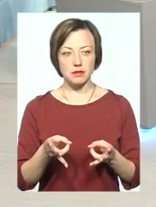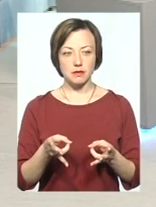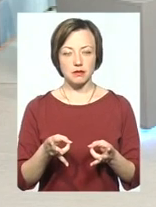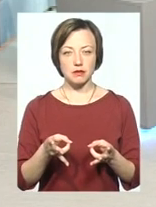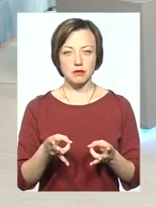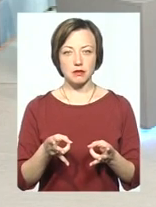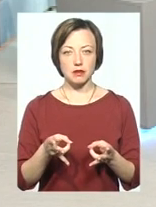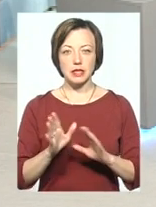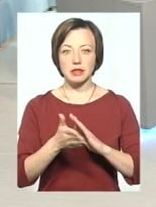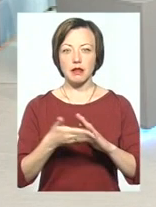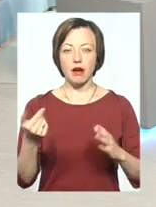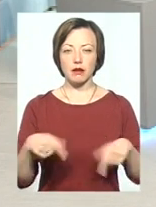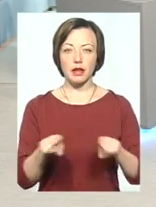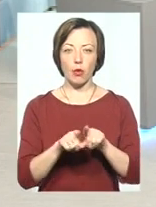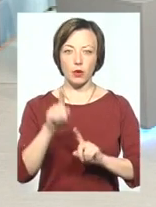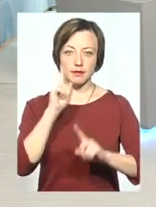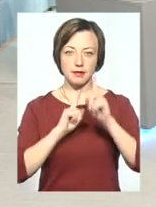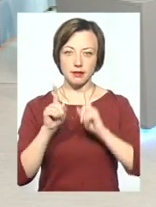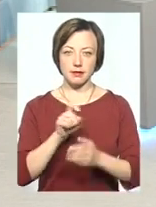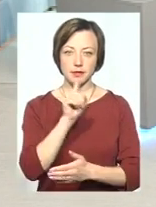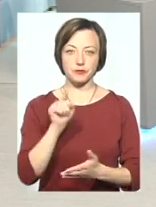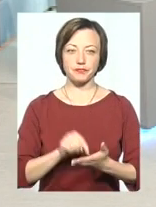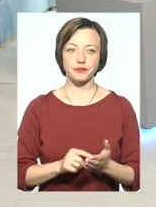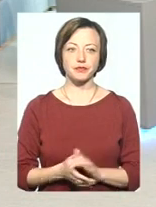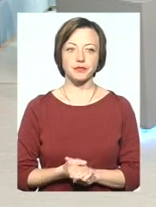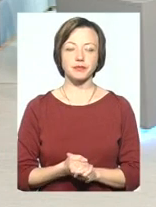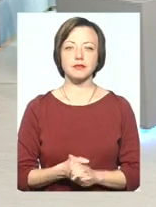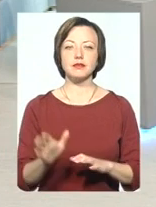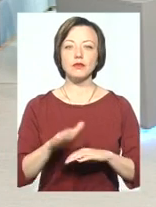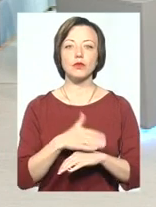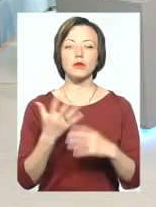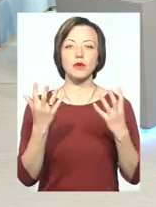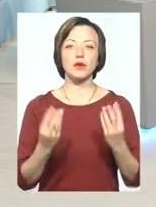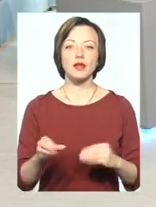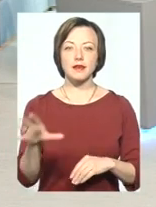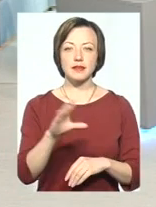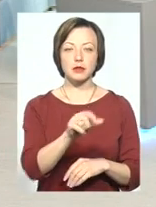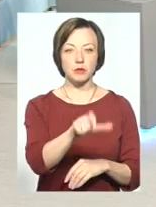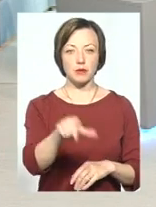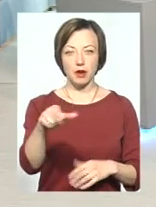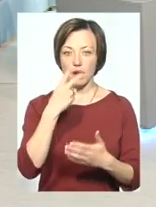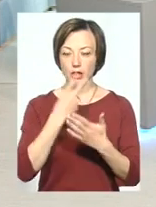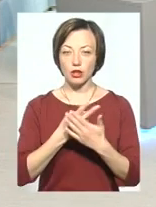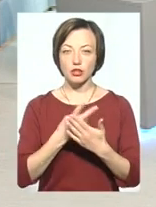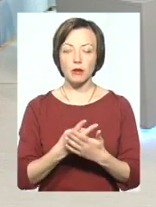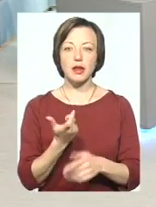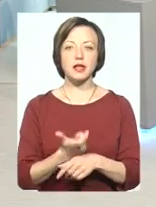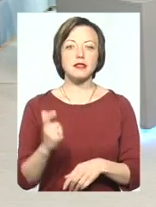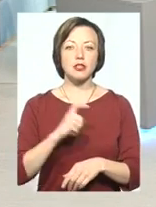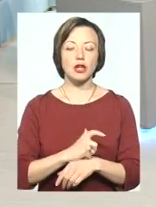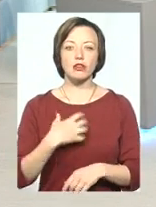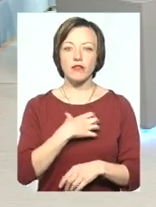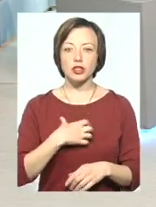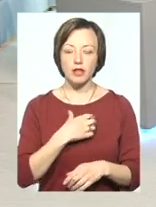е було скликання такої сесії? Доброго дня усім глядачам. Е-е, надзвичайно важлива і